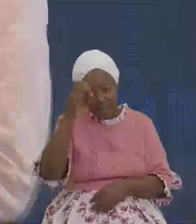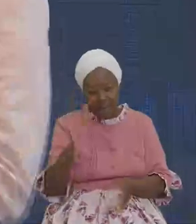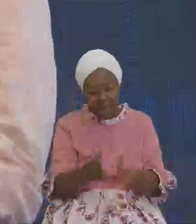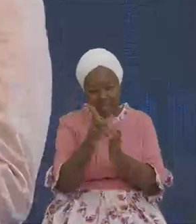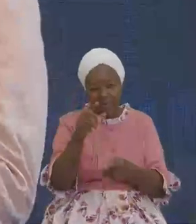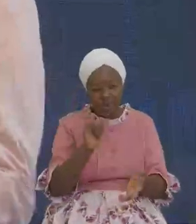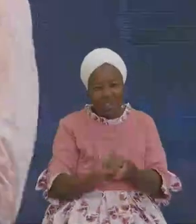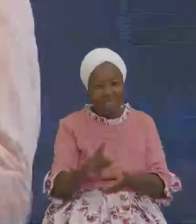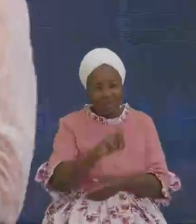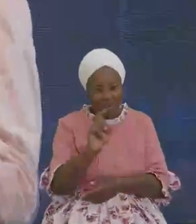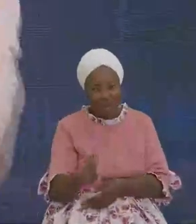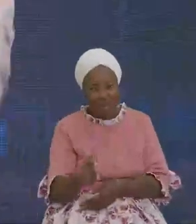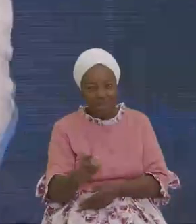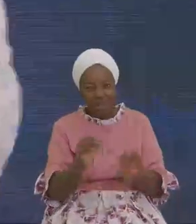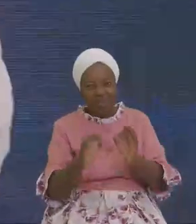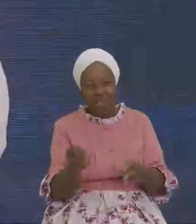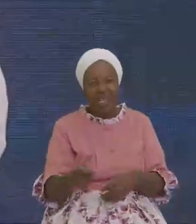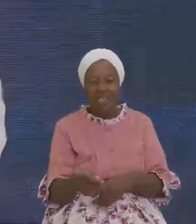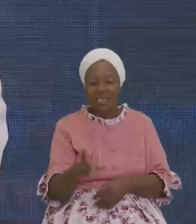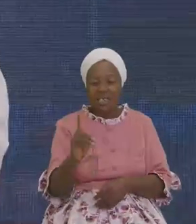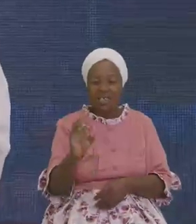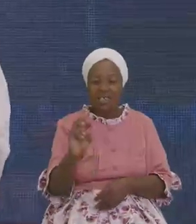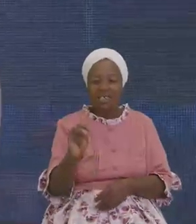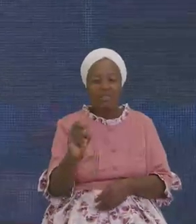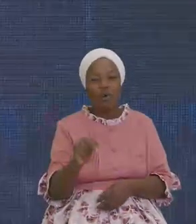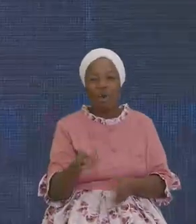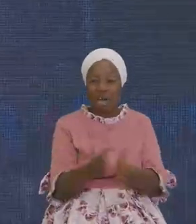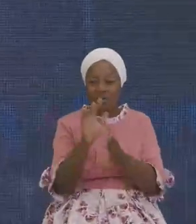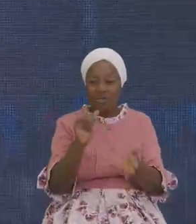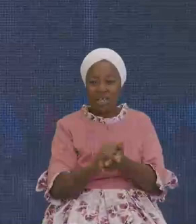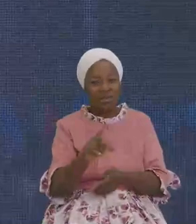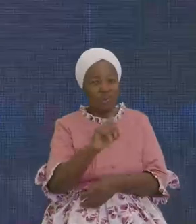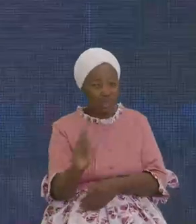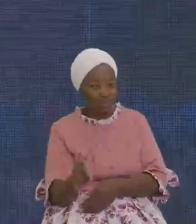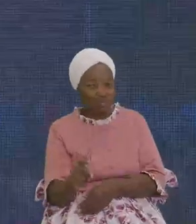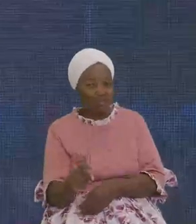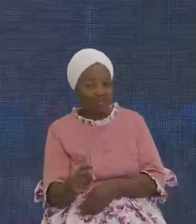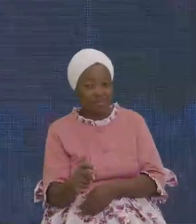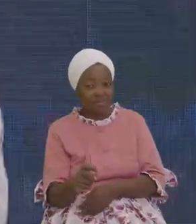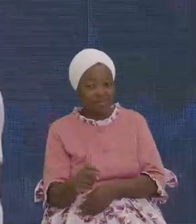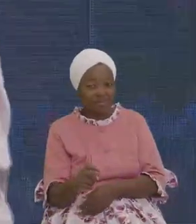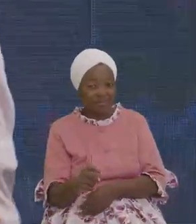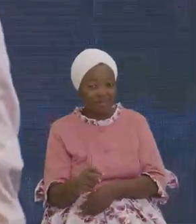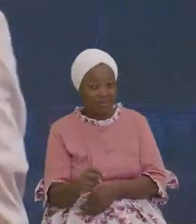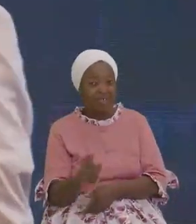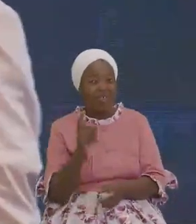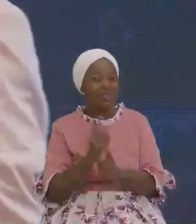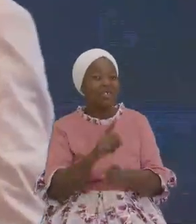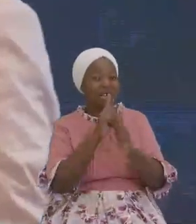si un démon te pose la question, si un Satan, un démon te pose la question,